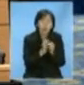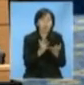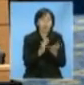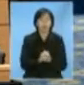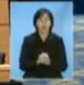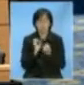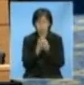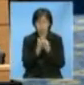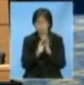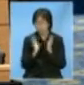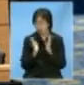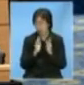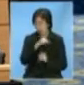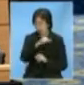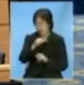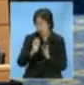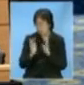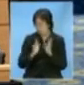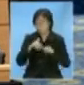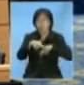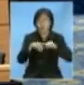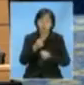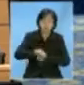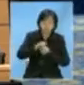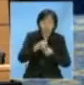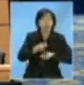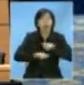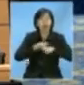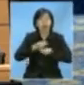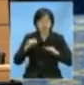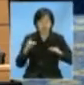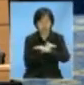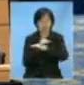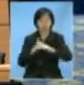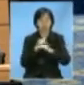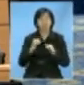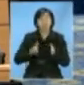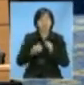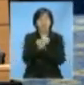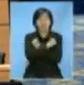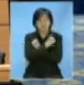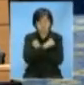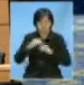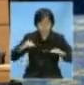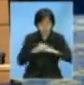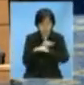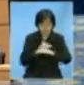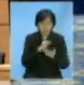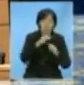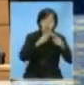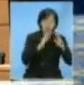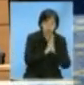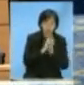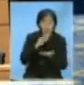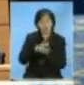ที่มีผลไม้เยอะนะครับชาวสวนก็เร่ขายริมถนนสุขุมวิทขายในวัดขายในโรงเรียนข